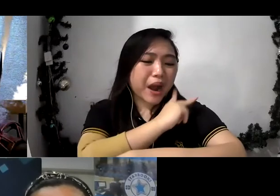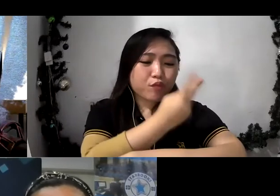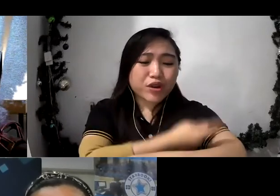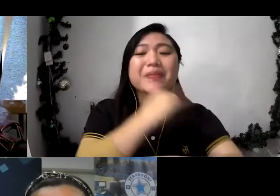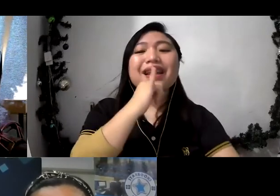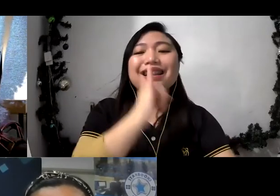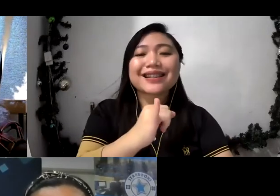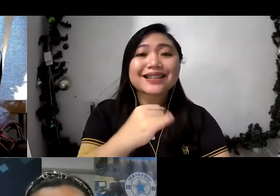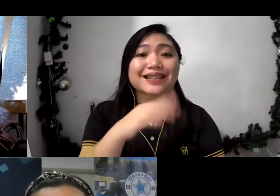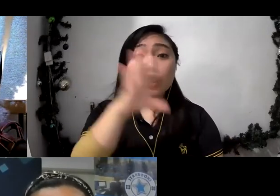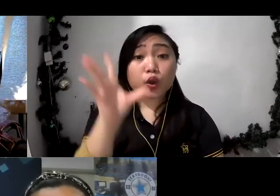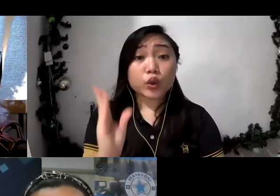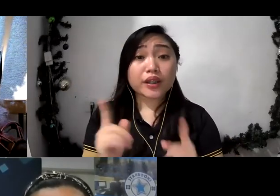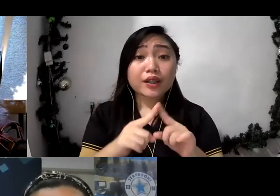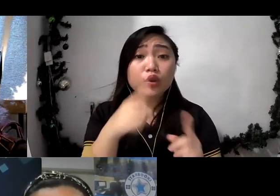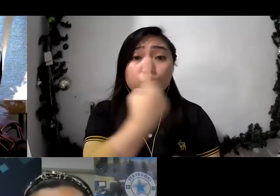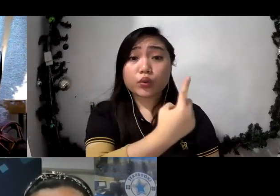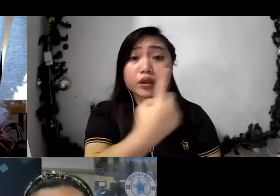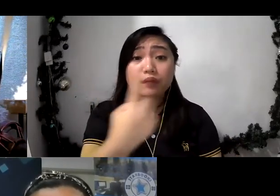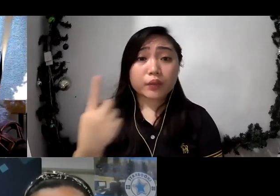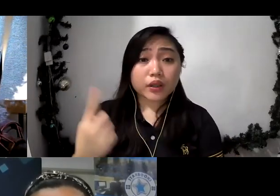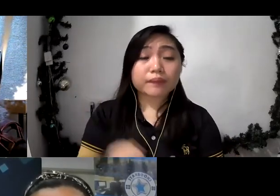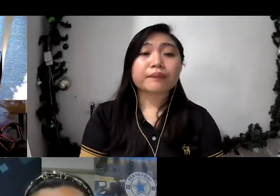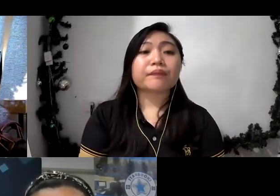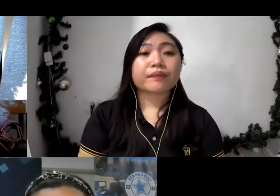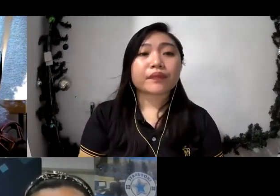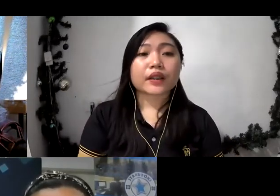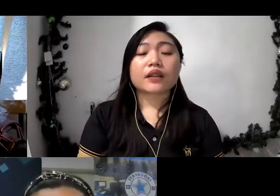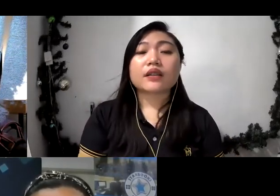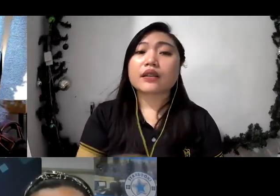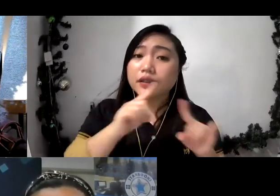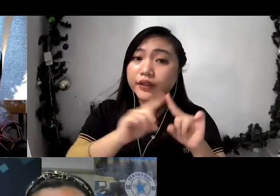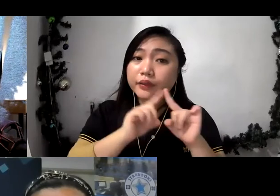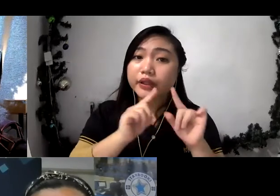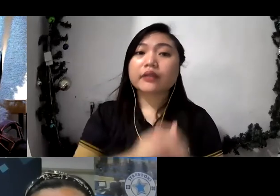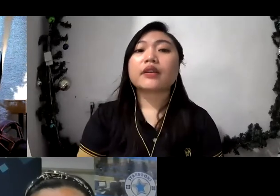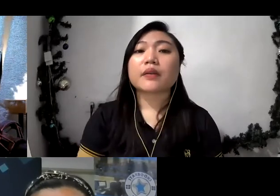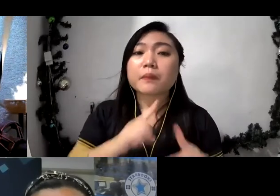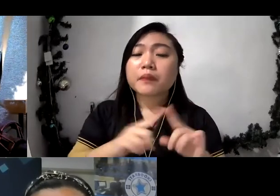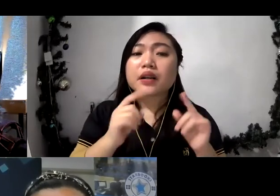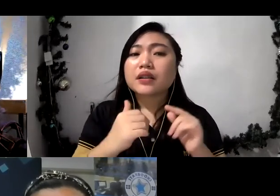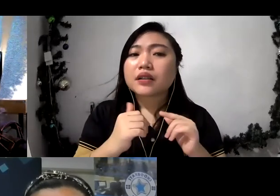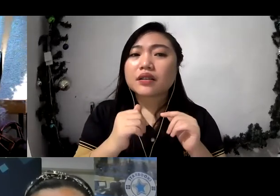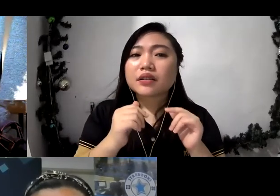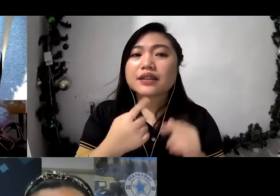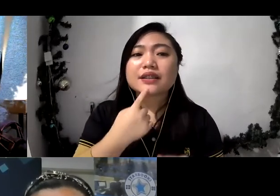yung empowerment, may kanya-kanya tayong kung paano tayo mag-empowered, pero ginagawa natin ang affirmative action nang sa gayon yung